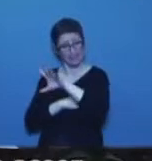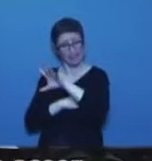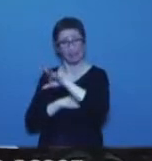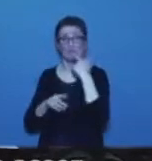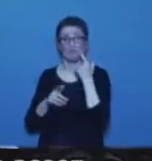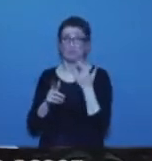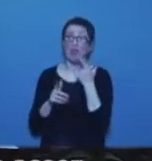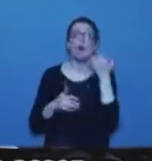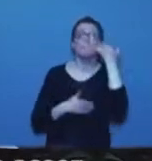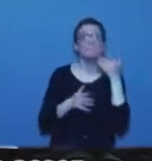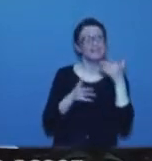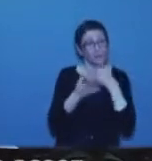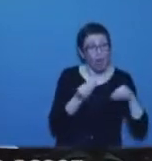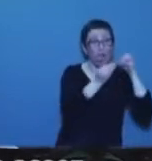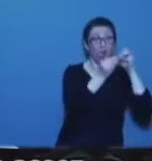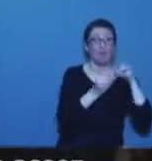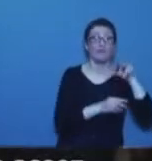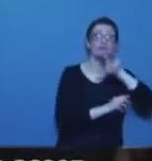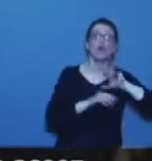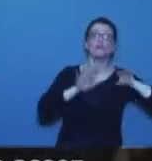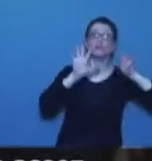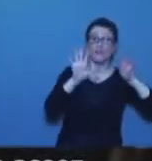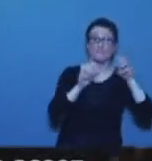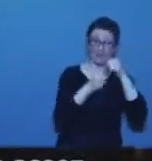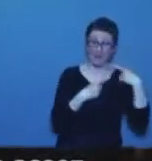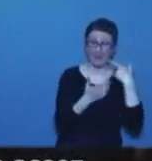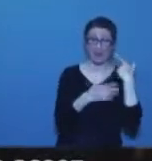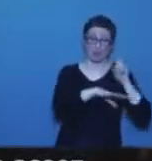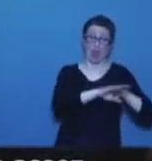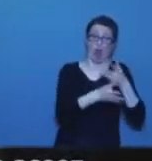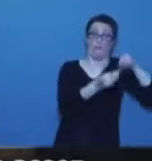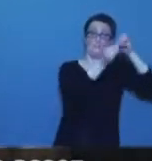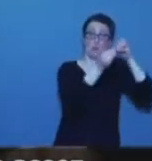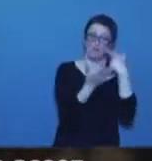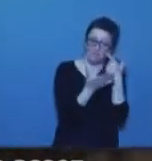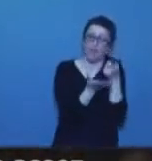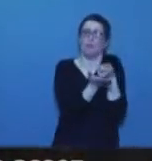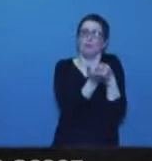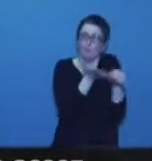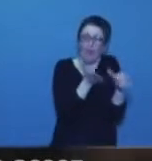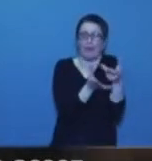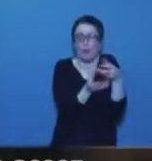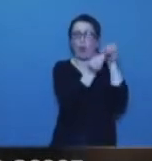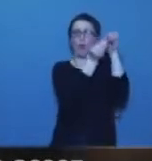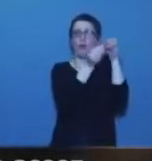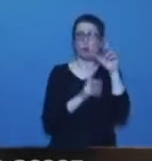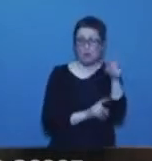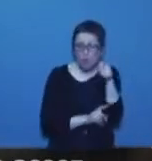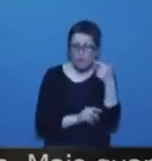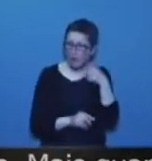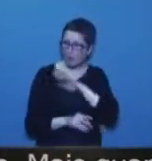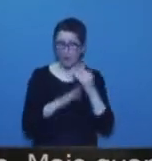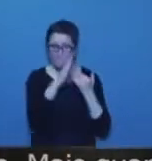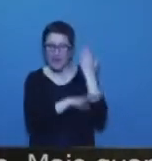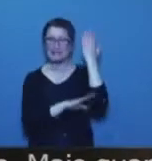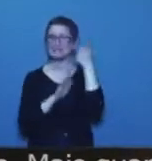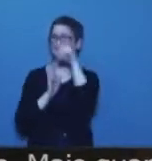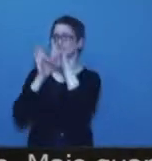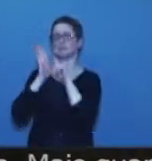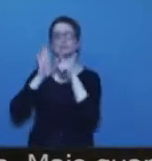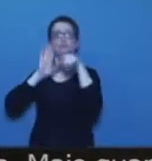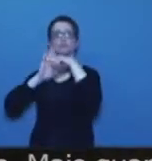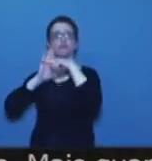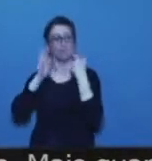sup. Et les heures sup, ça coûte plus cher. C'est normal. C'est normal que ça coûte plus cher puisque c'est au-delà de la durée légale du